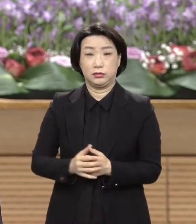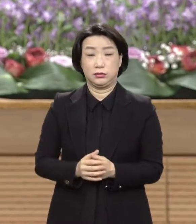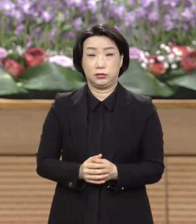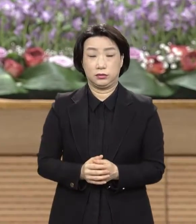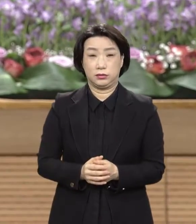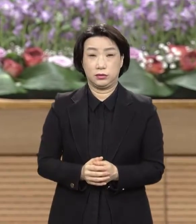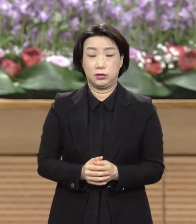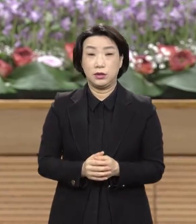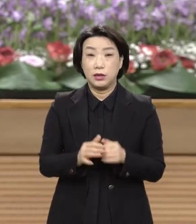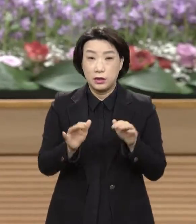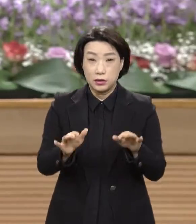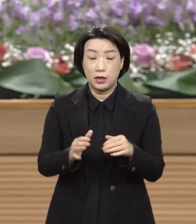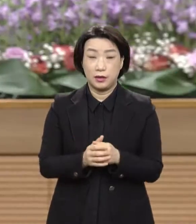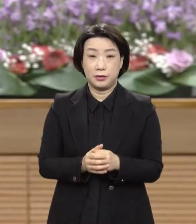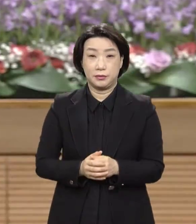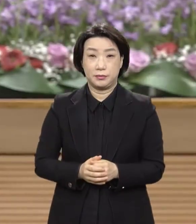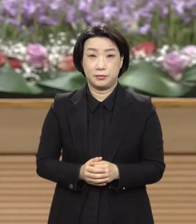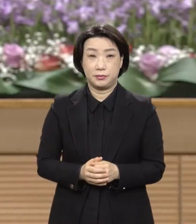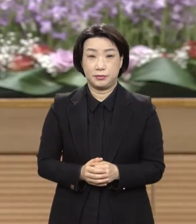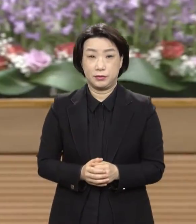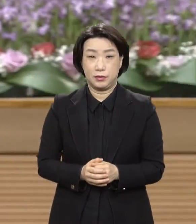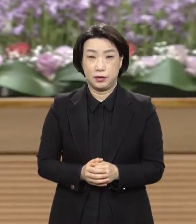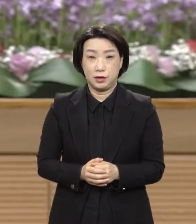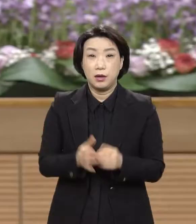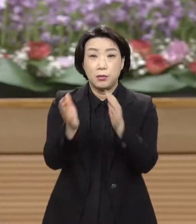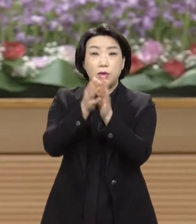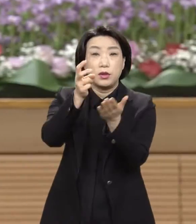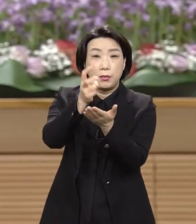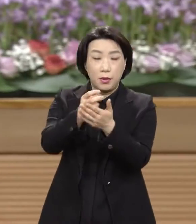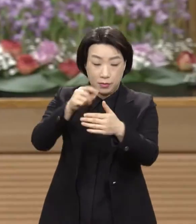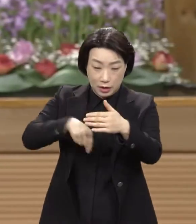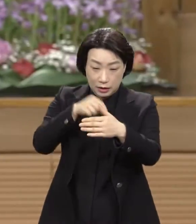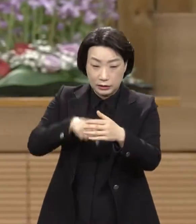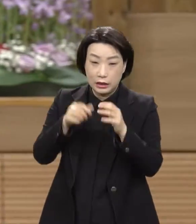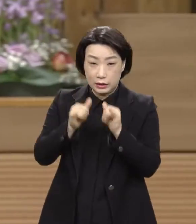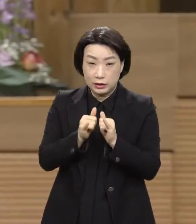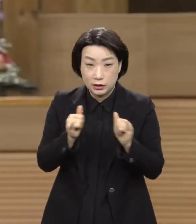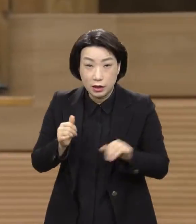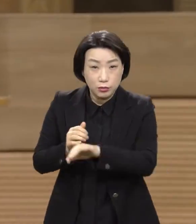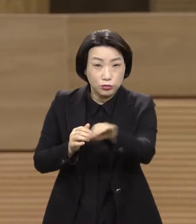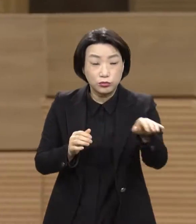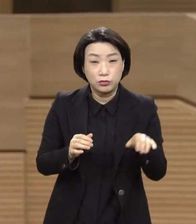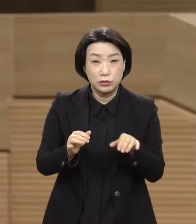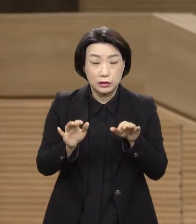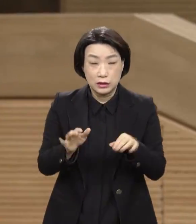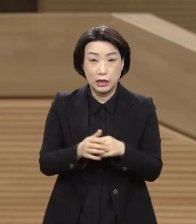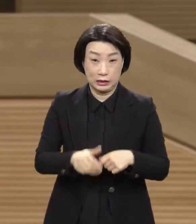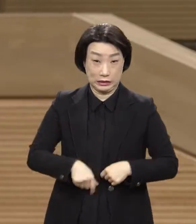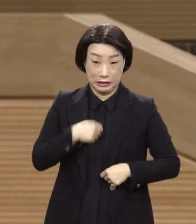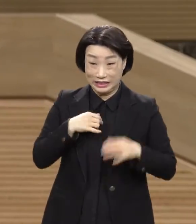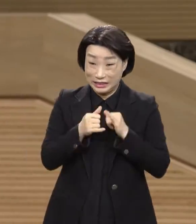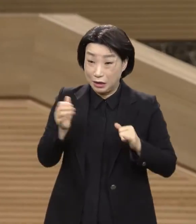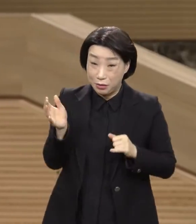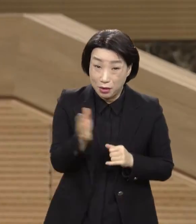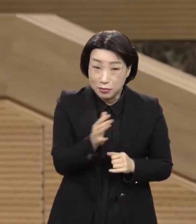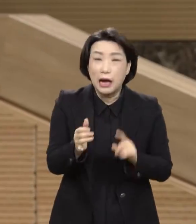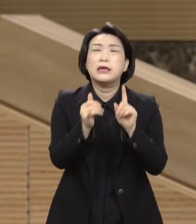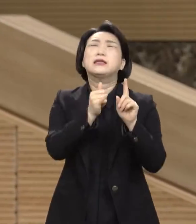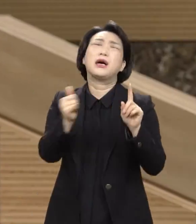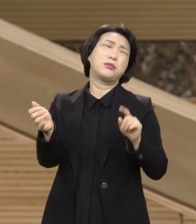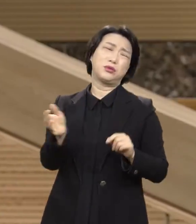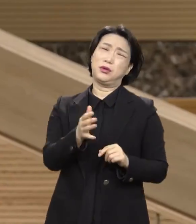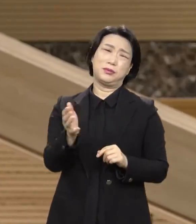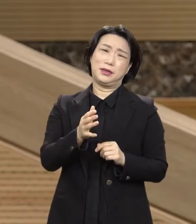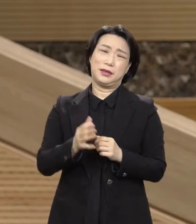예. 그래서 율법 아래에 있는 자들을 의는 없나니